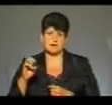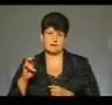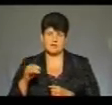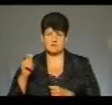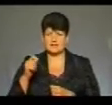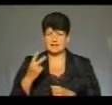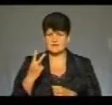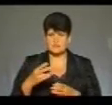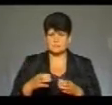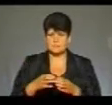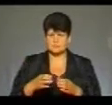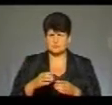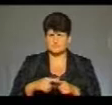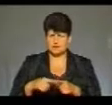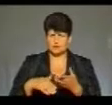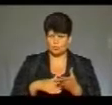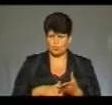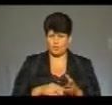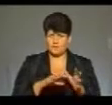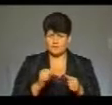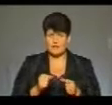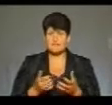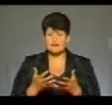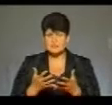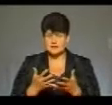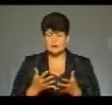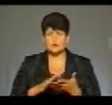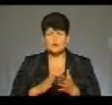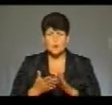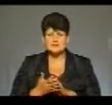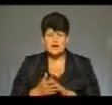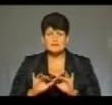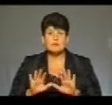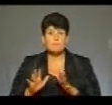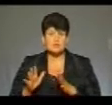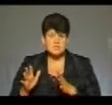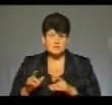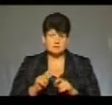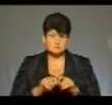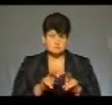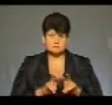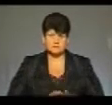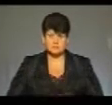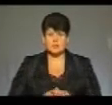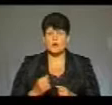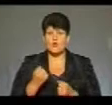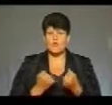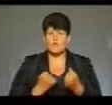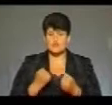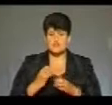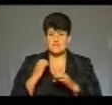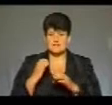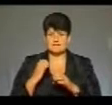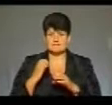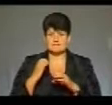допомоги. На даний момент перевірити рух, пропускаємо, встановлюємо обставини події, проводять слідчі дії. Водій вантажівки прокоментував